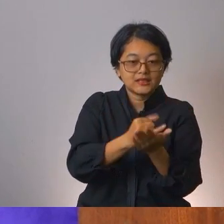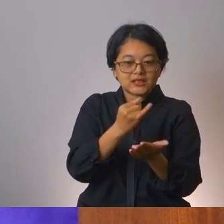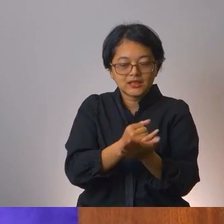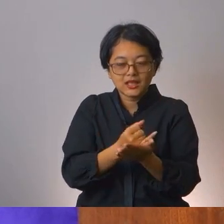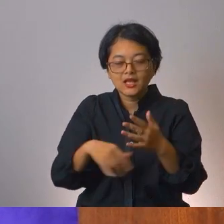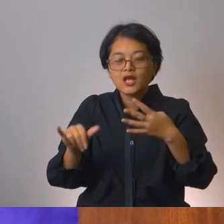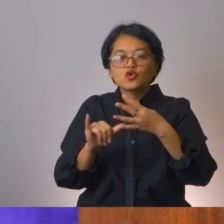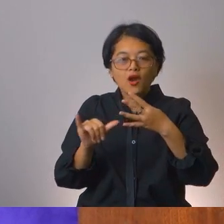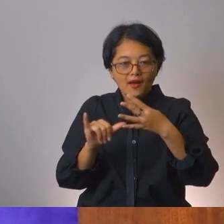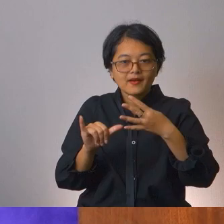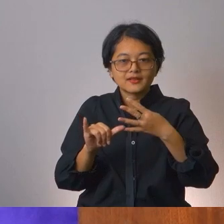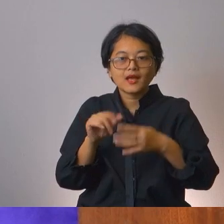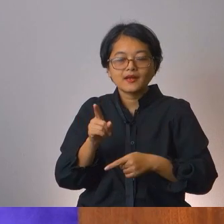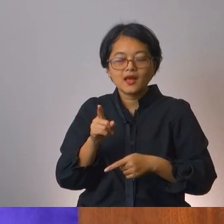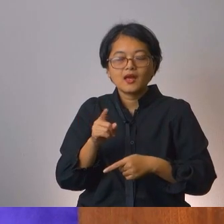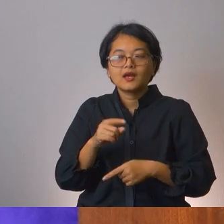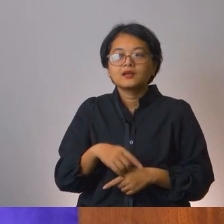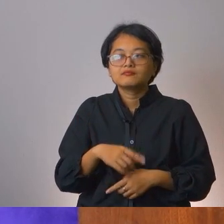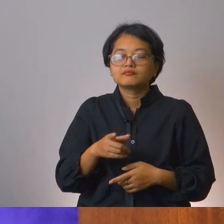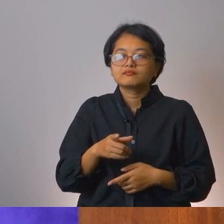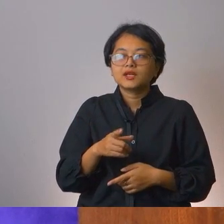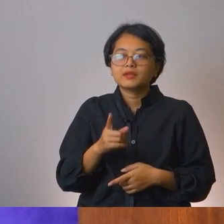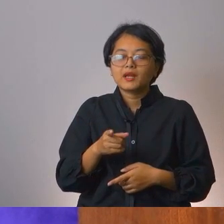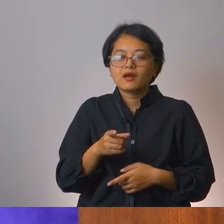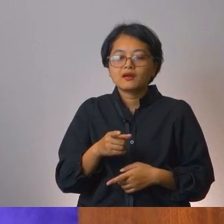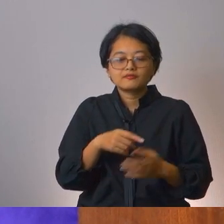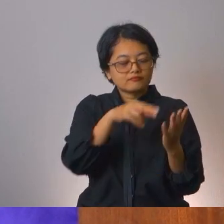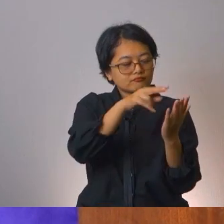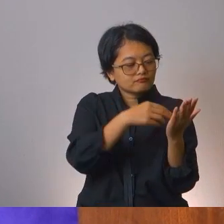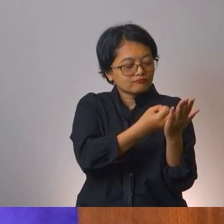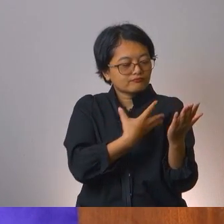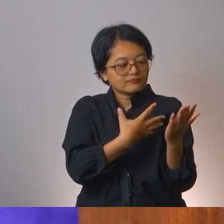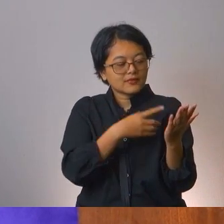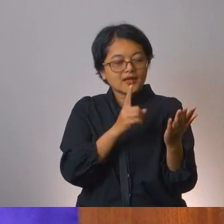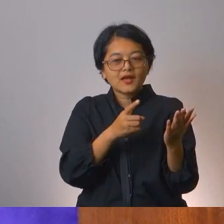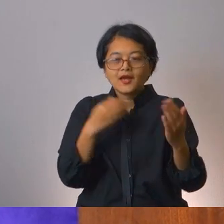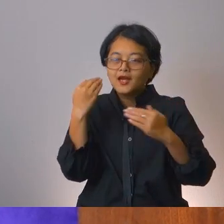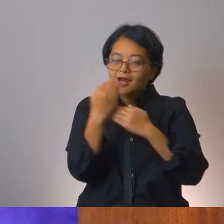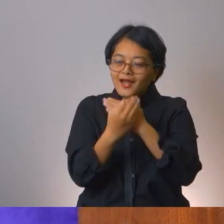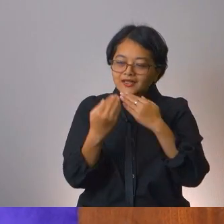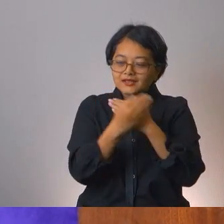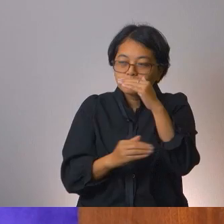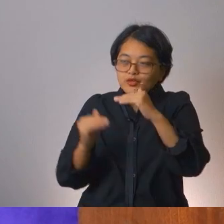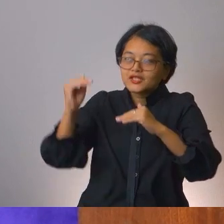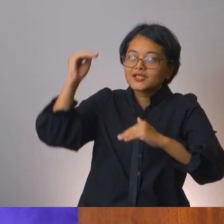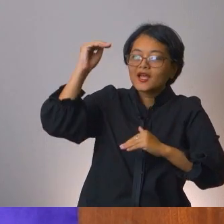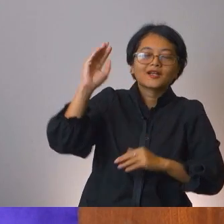ada kasih yang lebih besar daripada kasih seseorang yang memberikan nyawanya